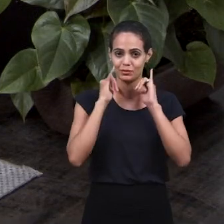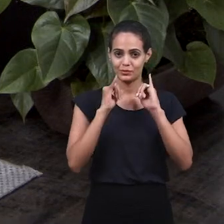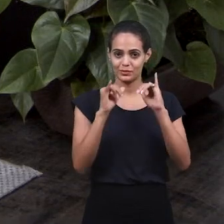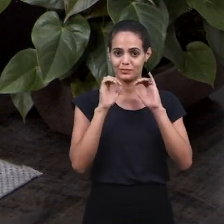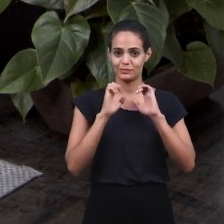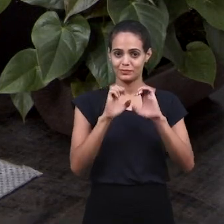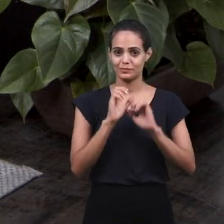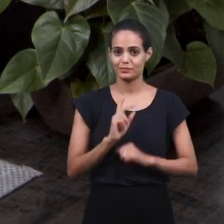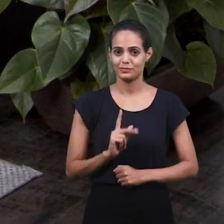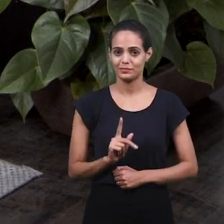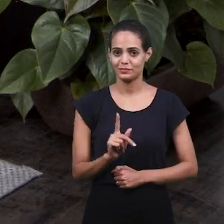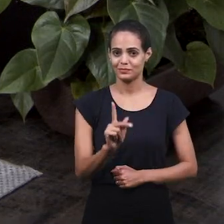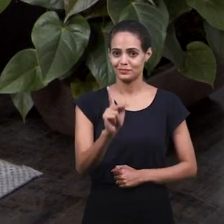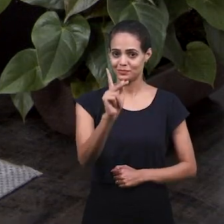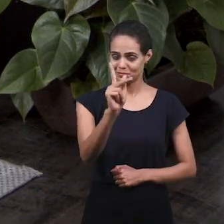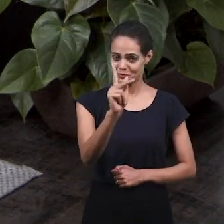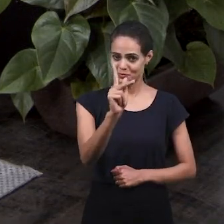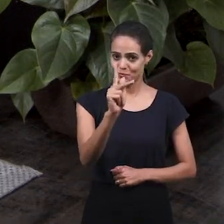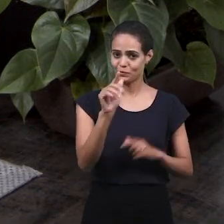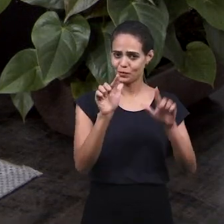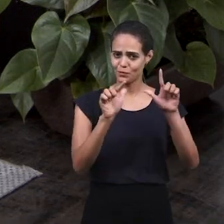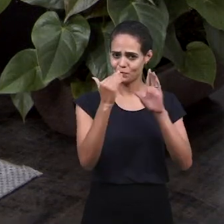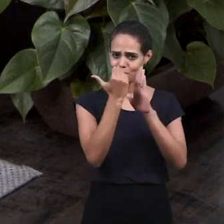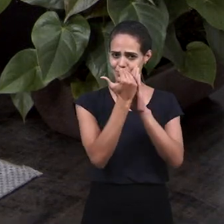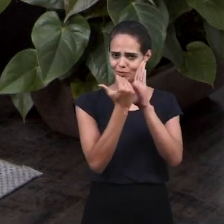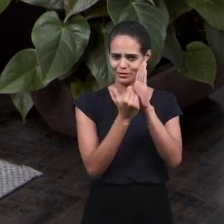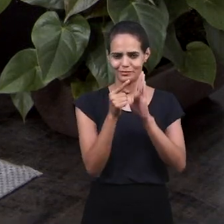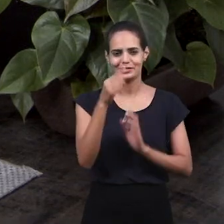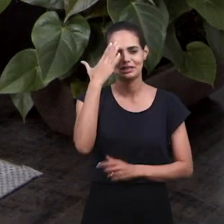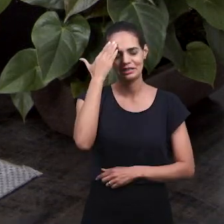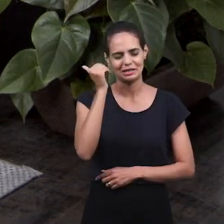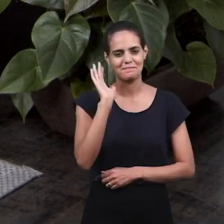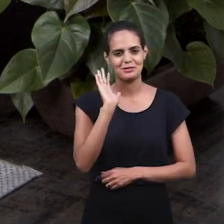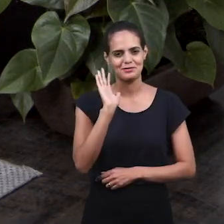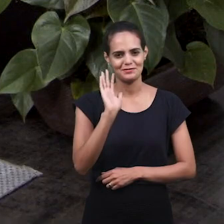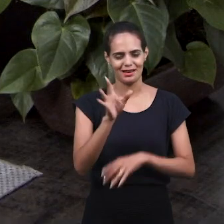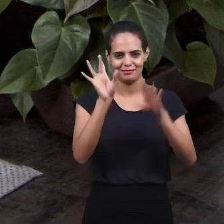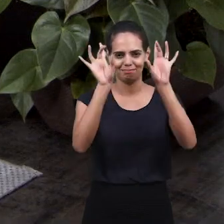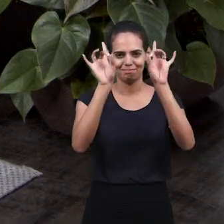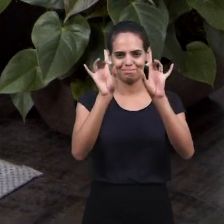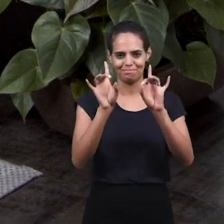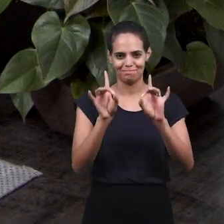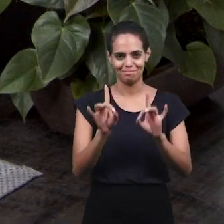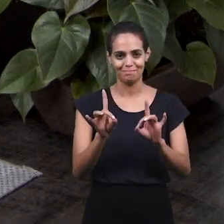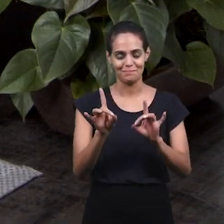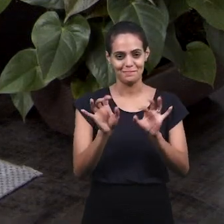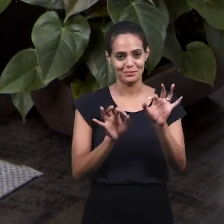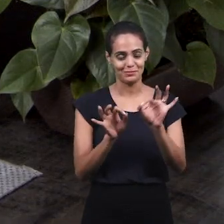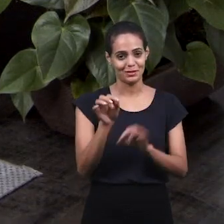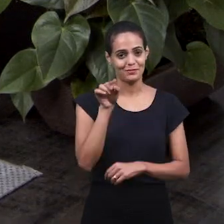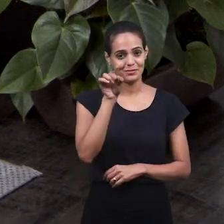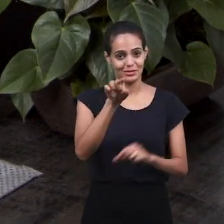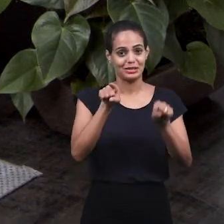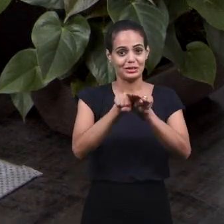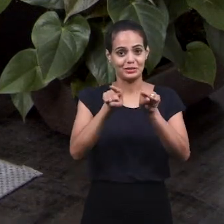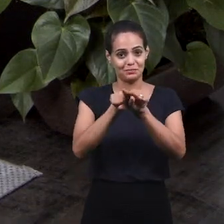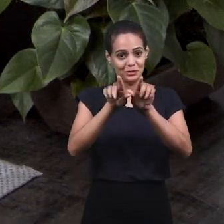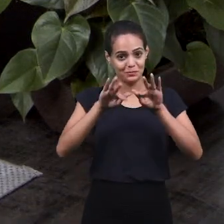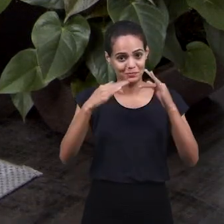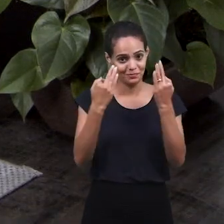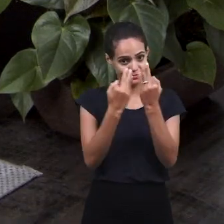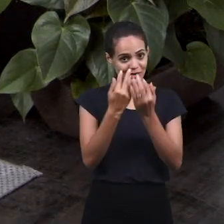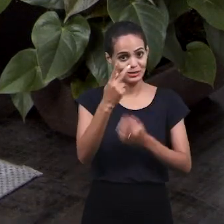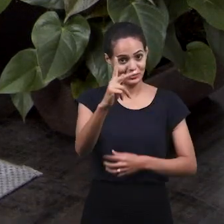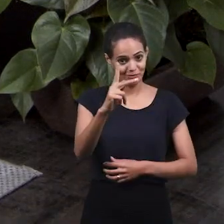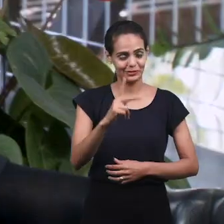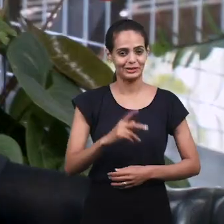chrétienne Maranatha en annonçant l'Évangile éternel. Un programme, comme vous savez, il est préparé spécialement et avec tout le soin pour vous et